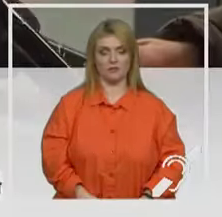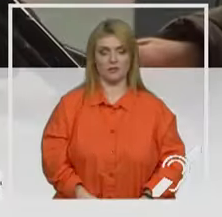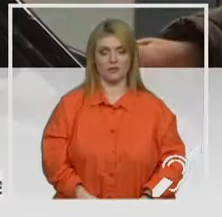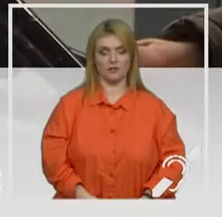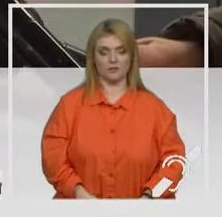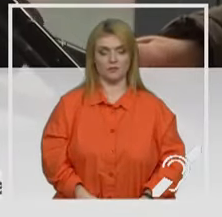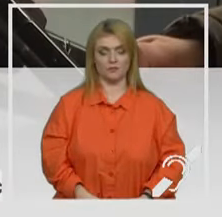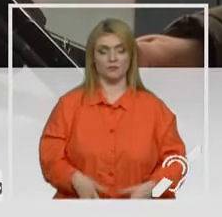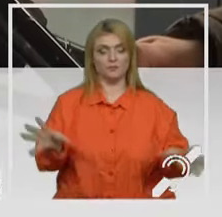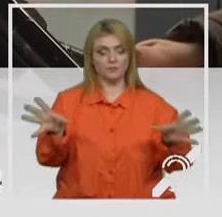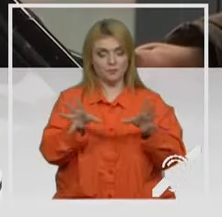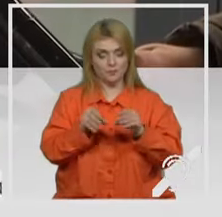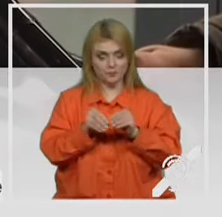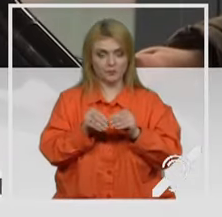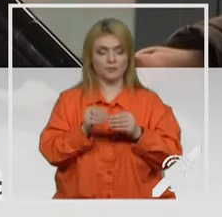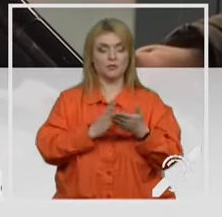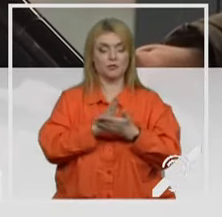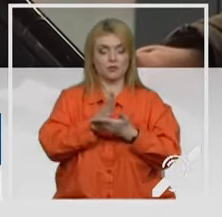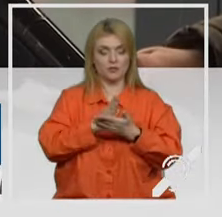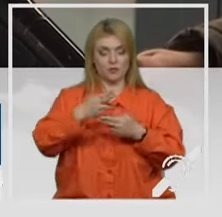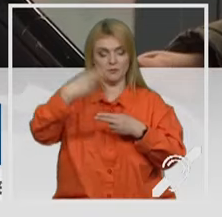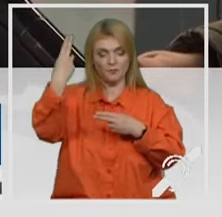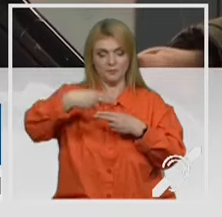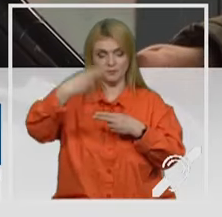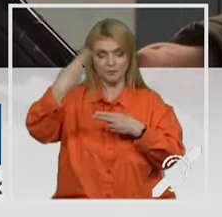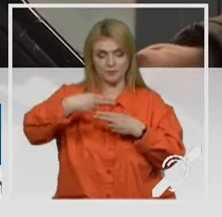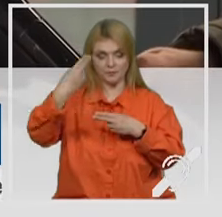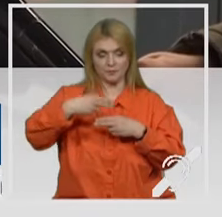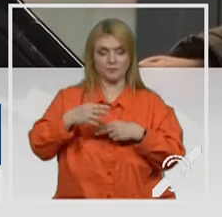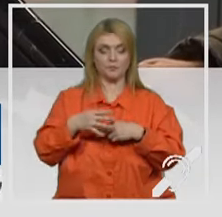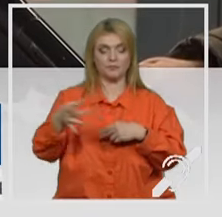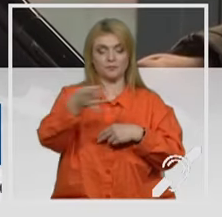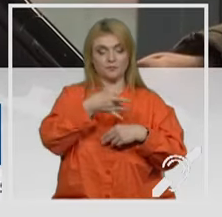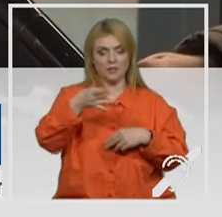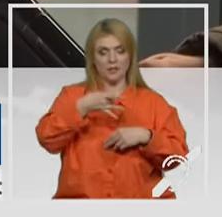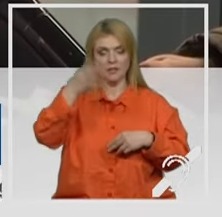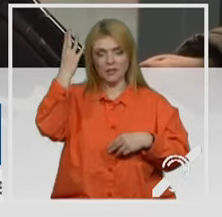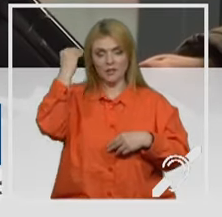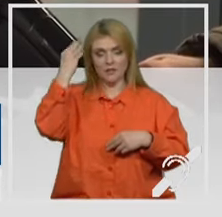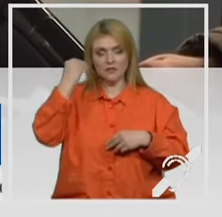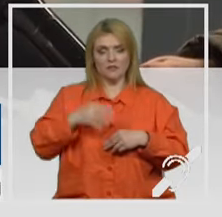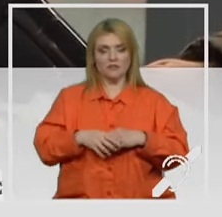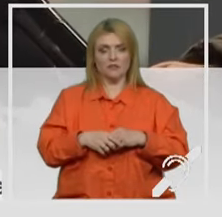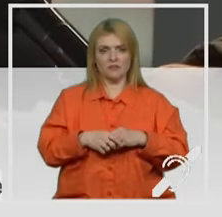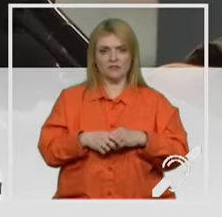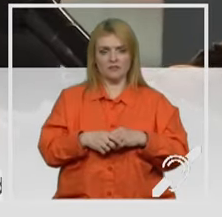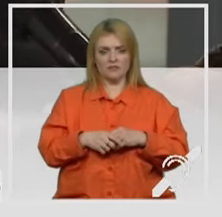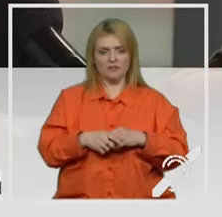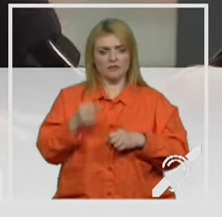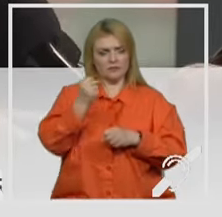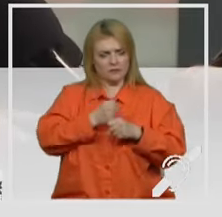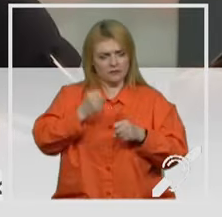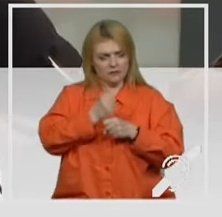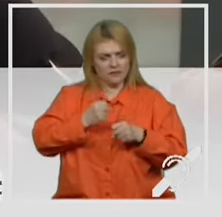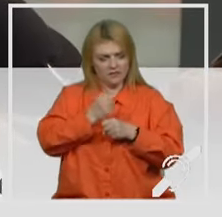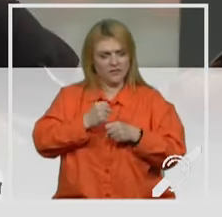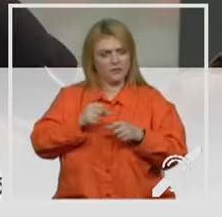europene. Împreună cu Serviciul Vamal al Republicii Moldova am lucrat cot la